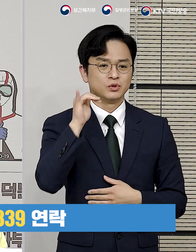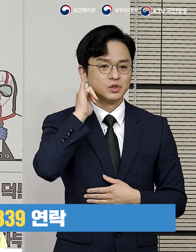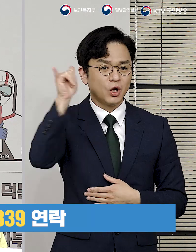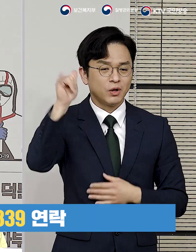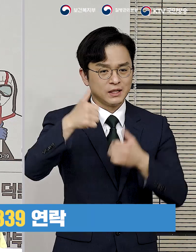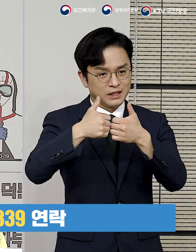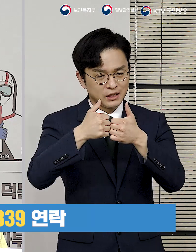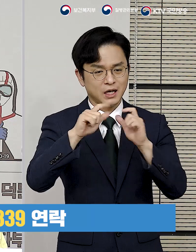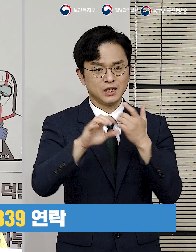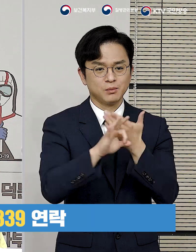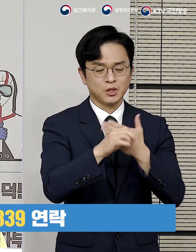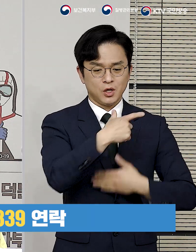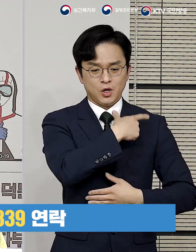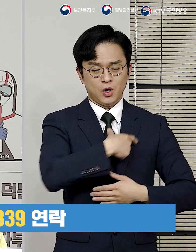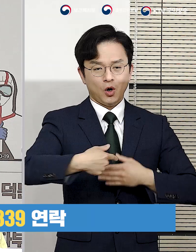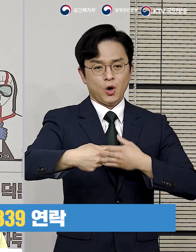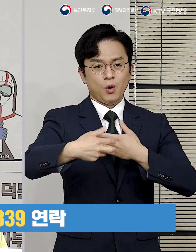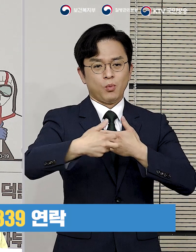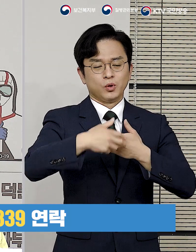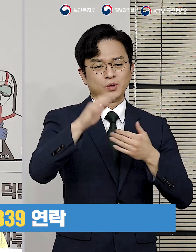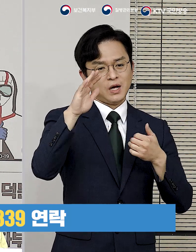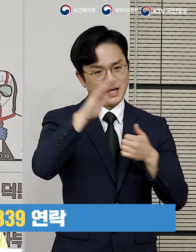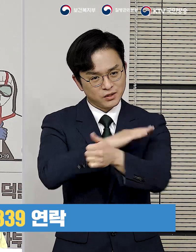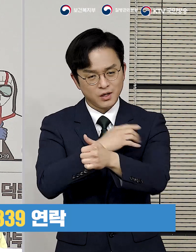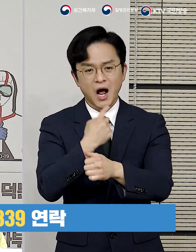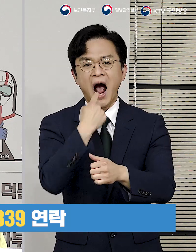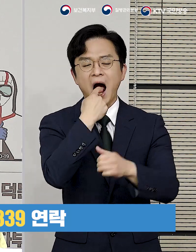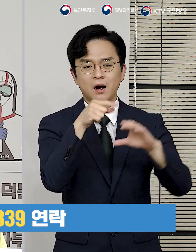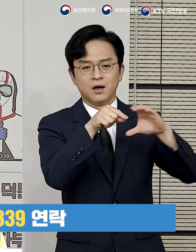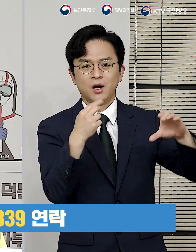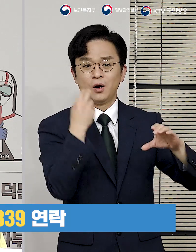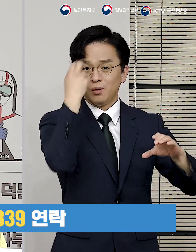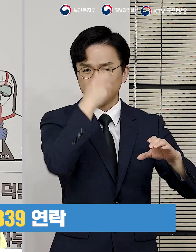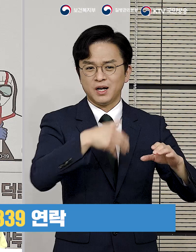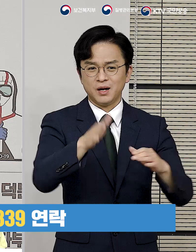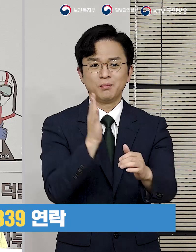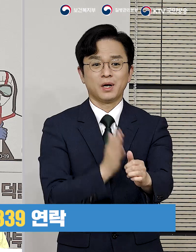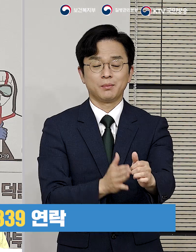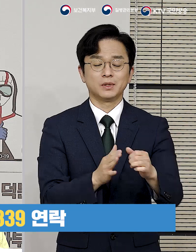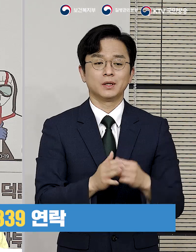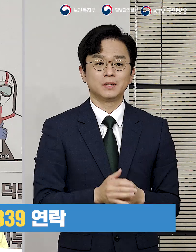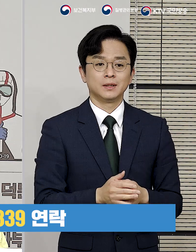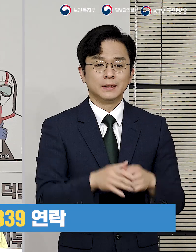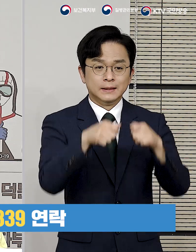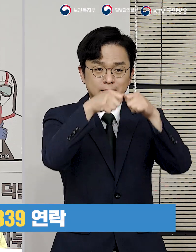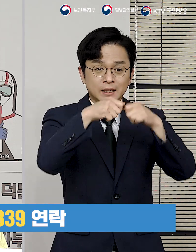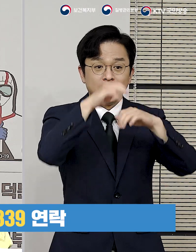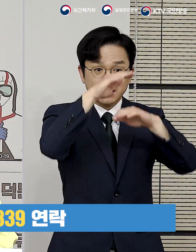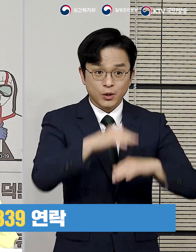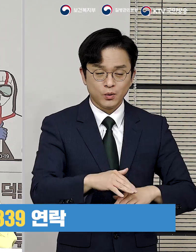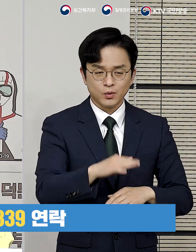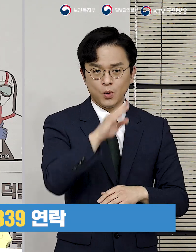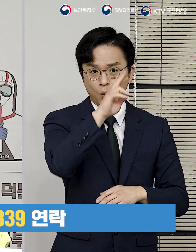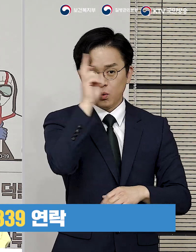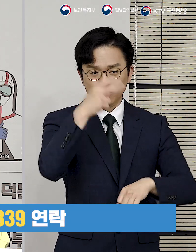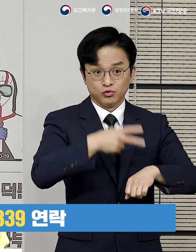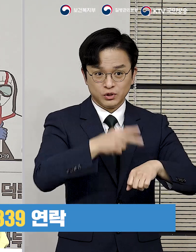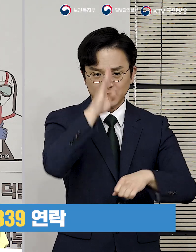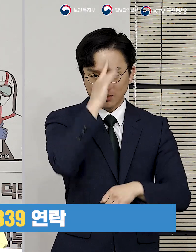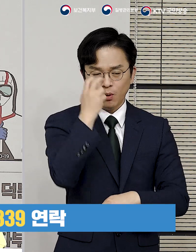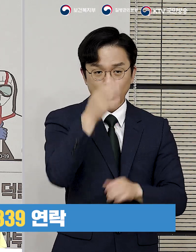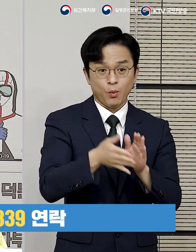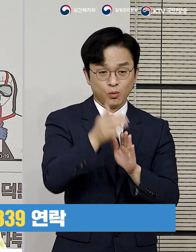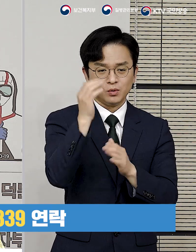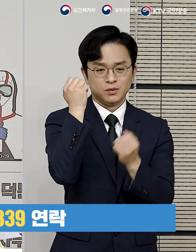연락해서 선별진료소에서 검사를 받으셔야 합니다. 보다 상세한 정보는 오후의